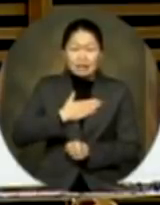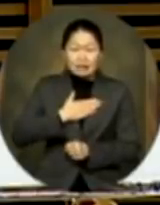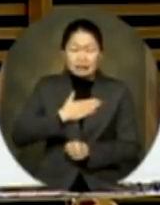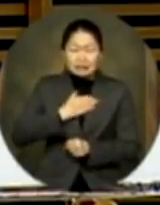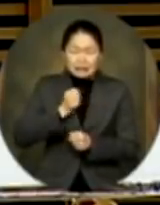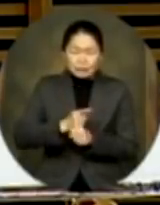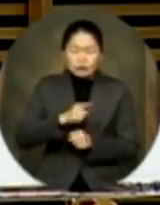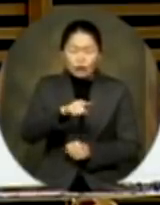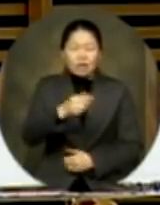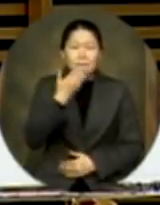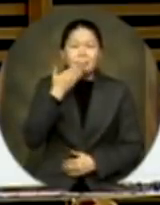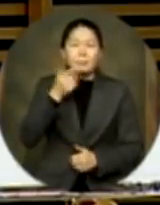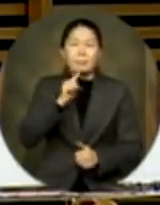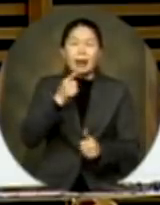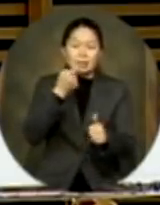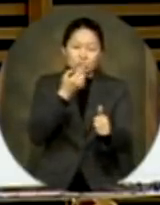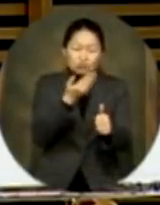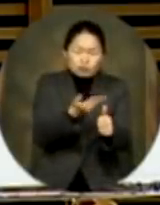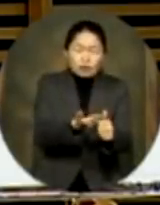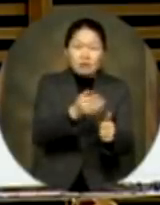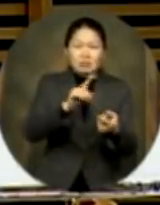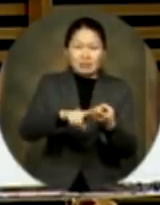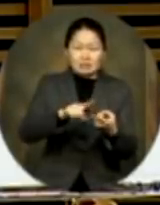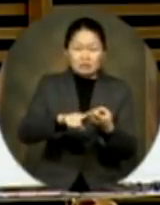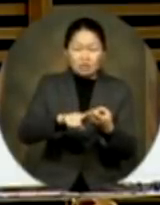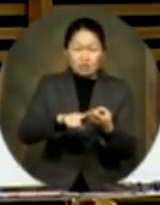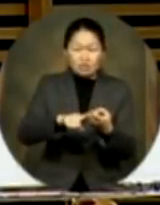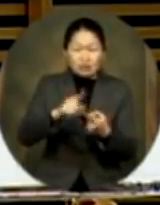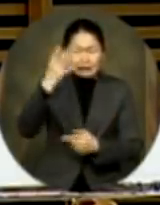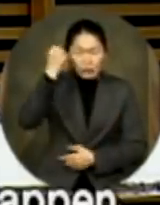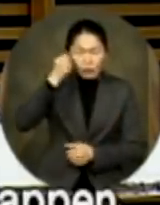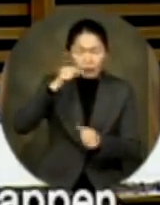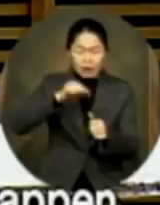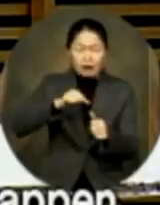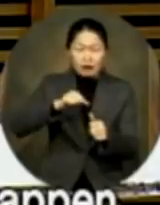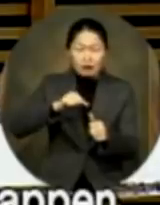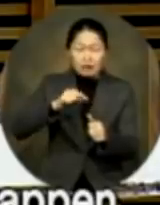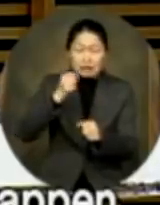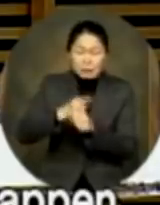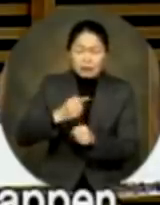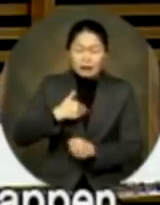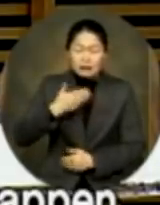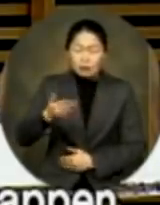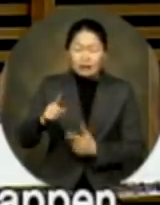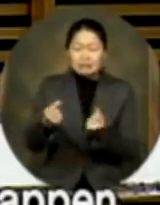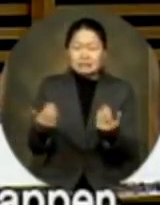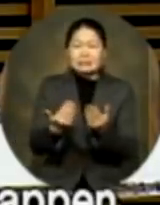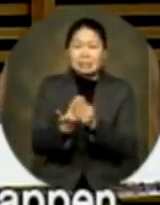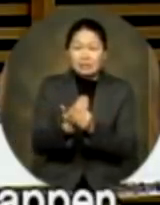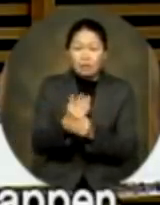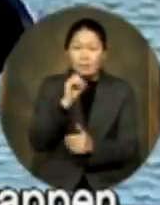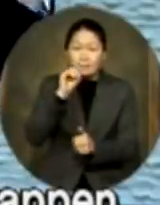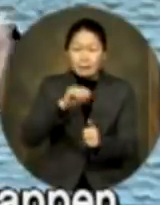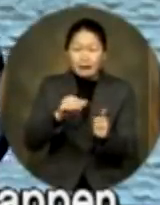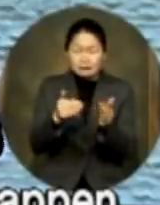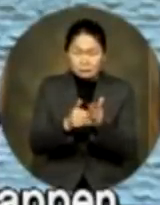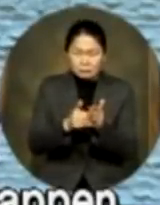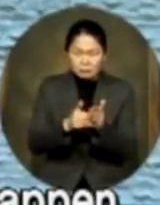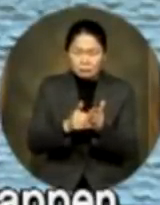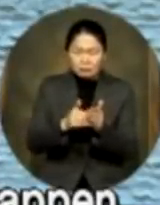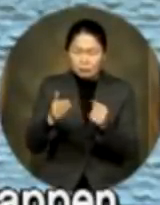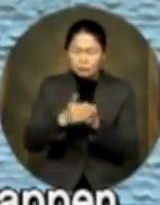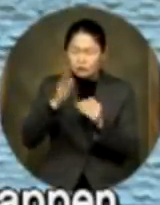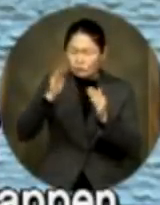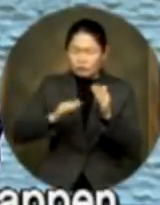기억하라 이런 일이 있으리라 고 했지 그렇게 받아라 그리고 너 절대로 피해서 도망가지